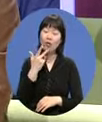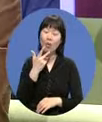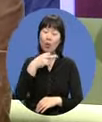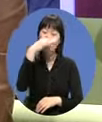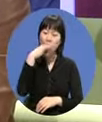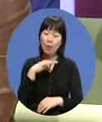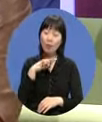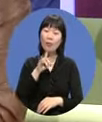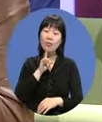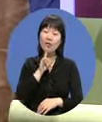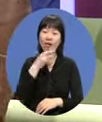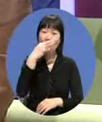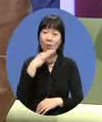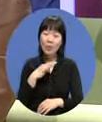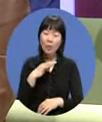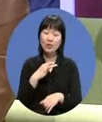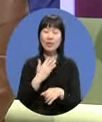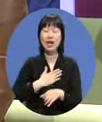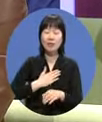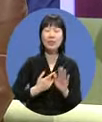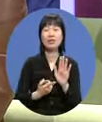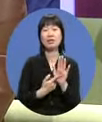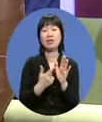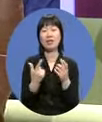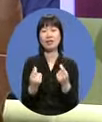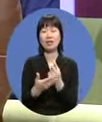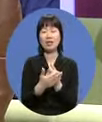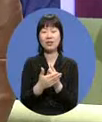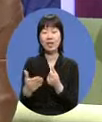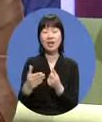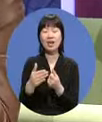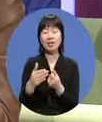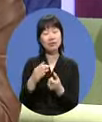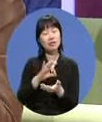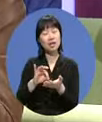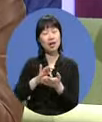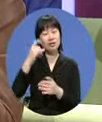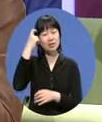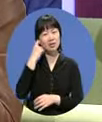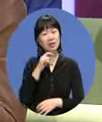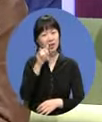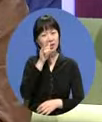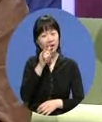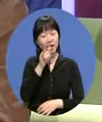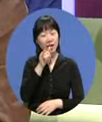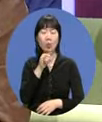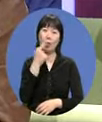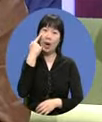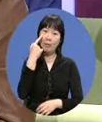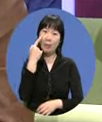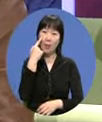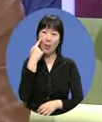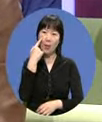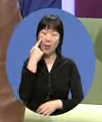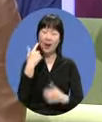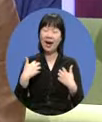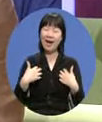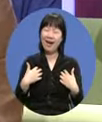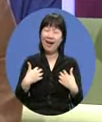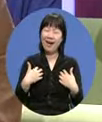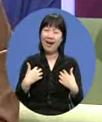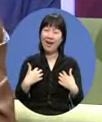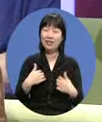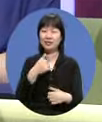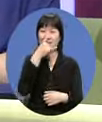효용이 말의 효용이 감정을 드러내는 거잖아요. 그래서 거기 쓸만하다고 애가 느끼면 해볼만하다. 재미를 느끼는 거죠.